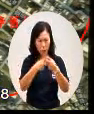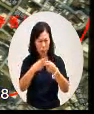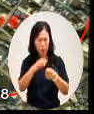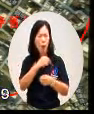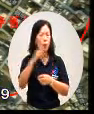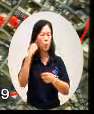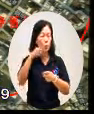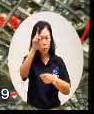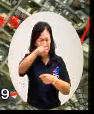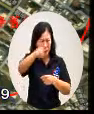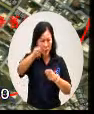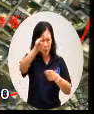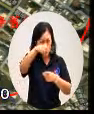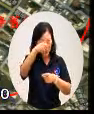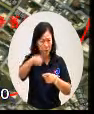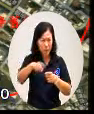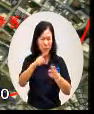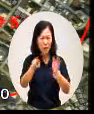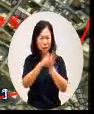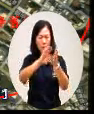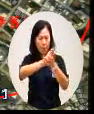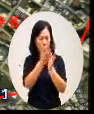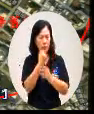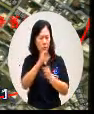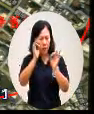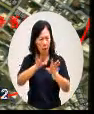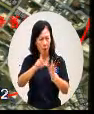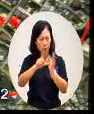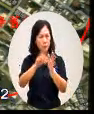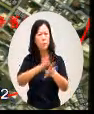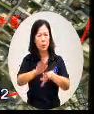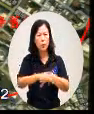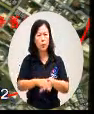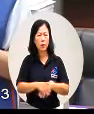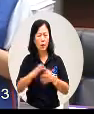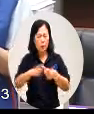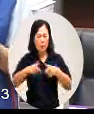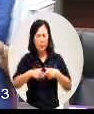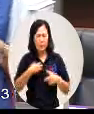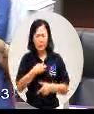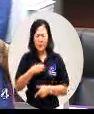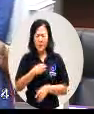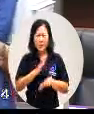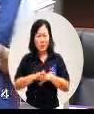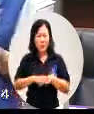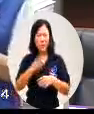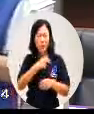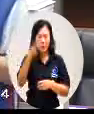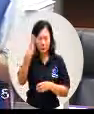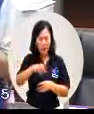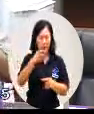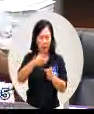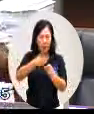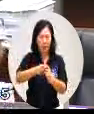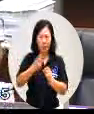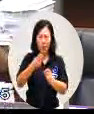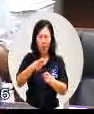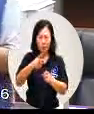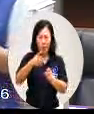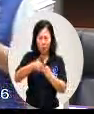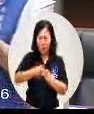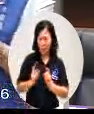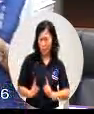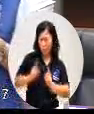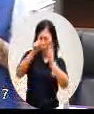一万分钟，整个社会成本很多，不止心里不爽，现在油料又在涨，哦，这很可